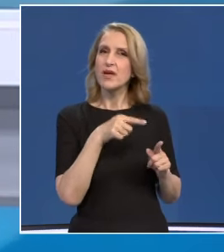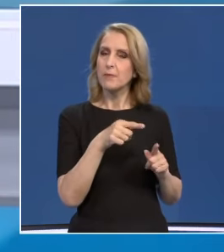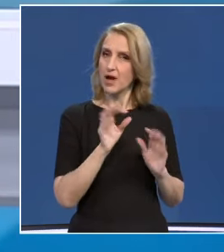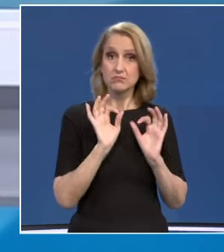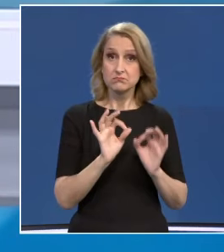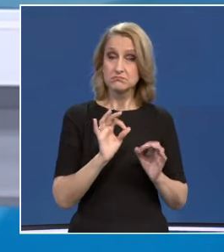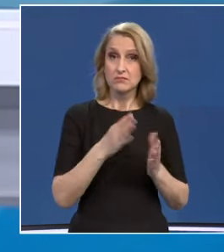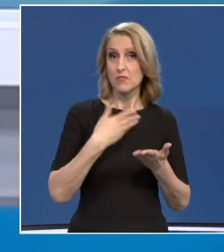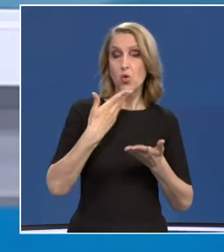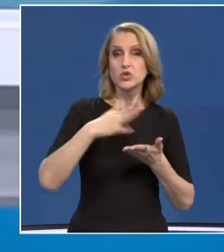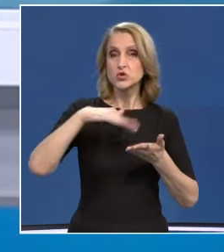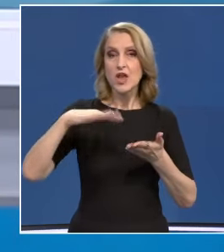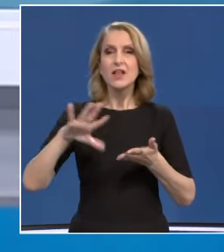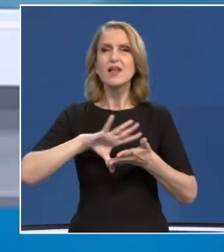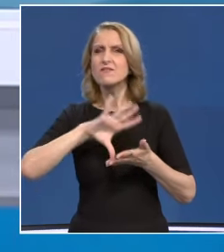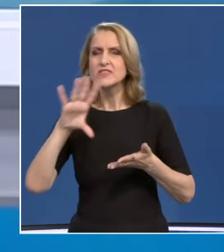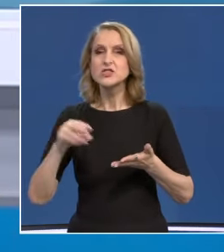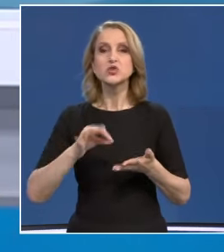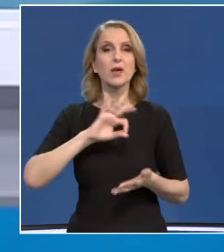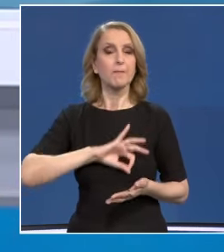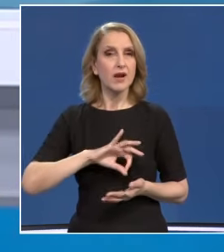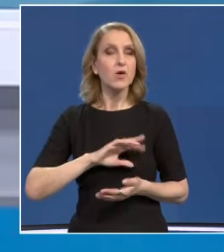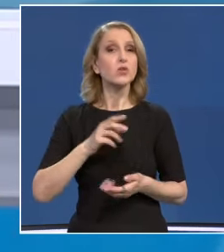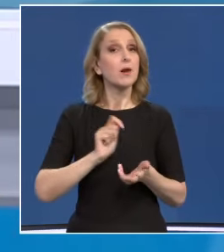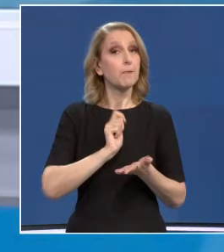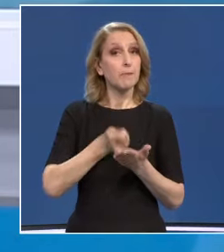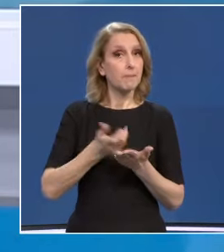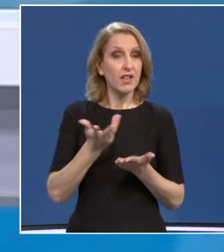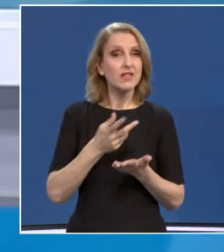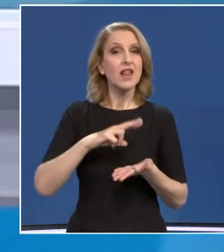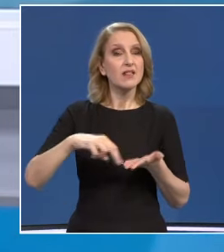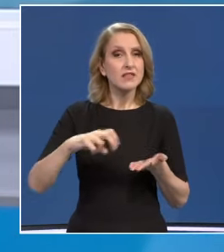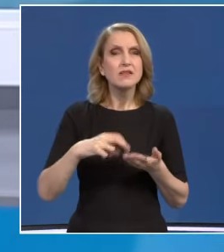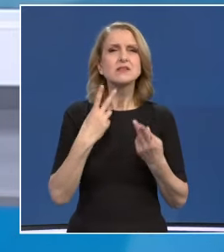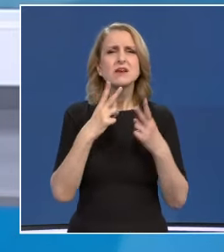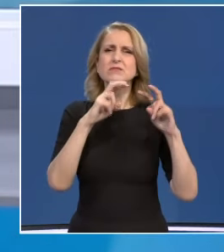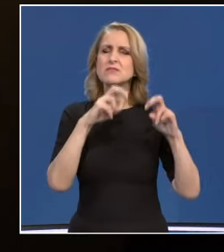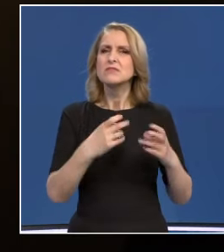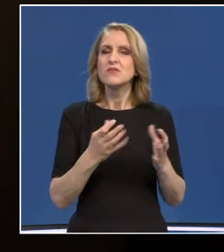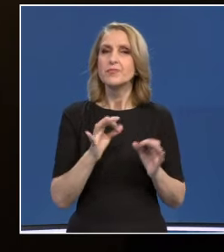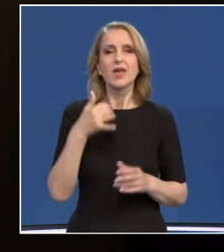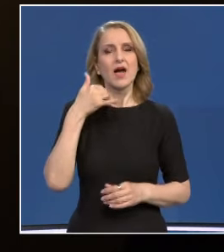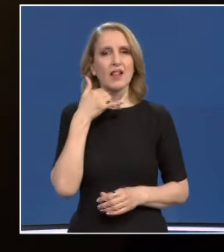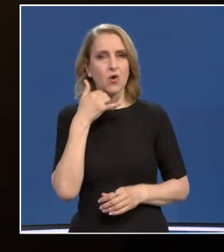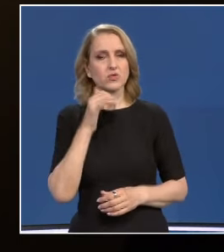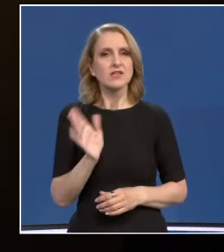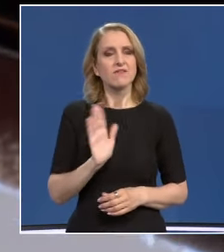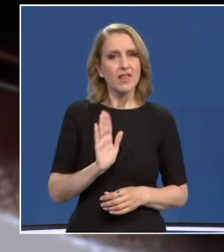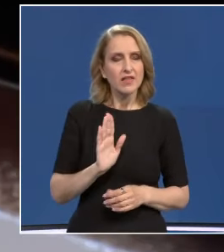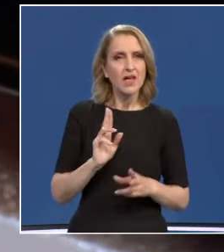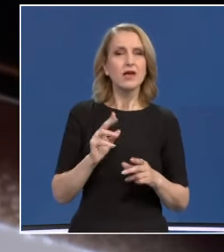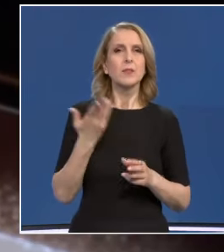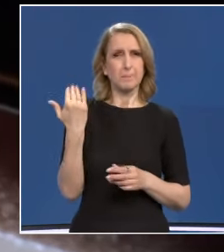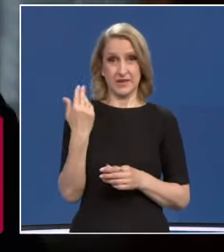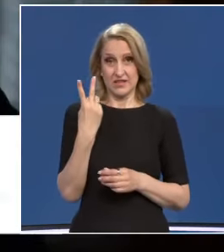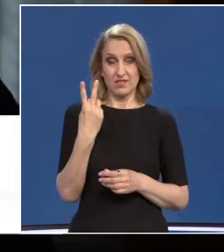всичките си приходи и платила ли е данъци за тях. Репортаж на Глория Николова. Ало, здравейте!